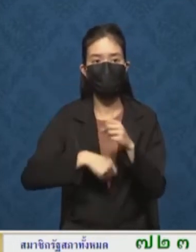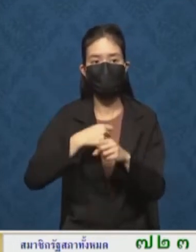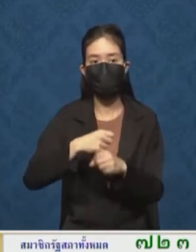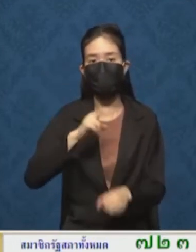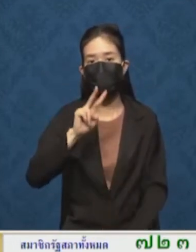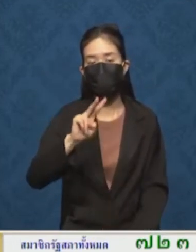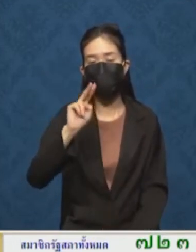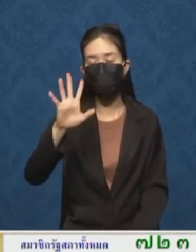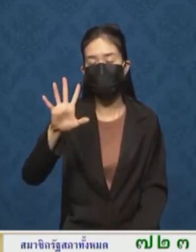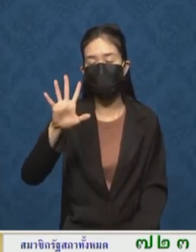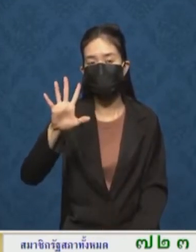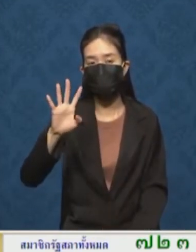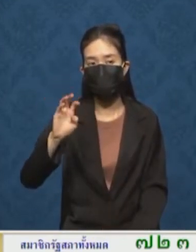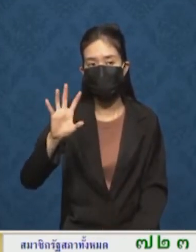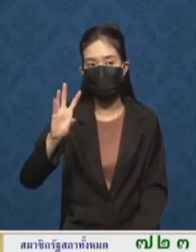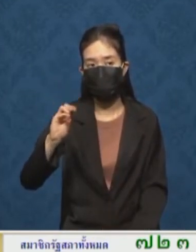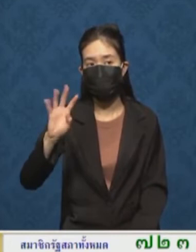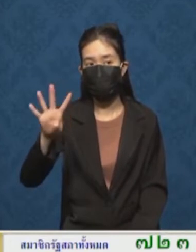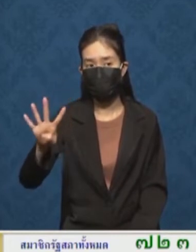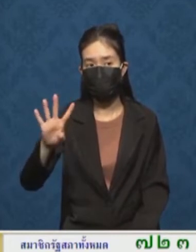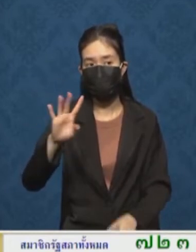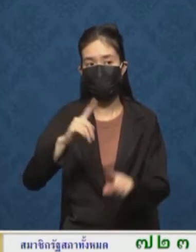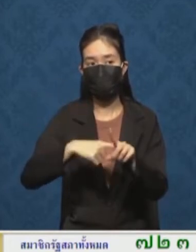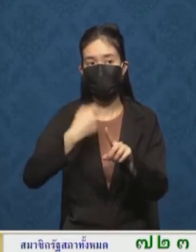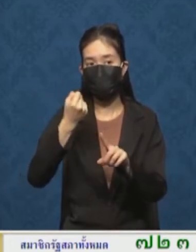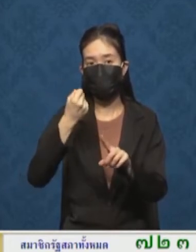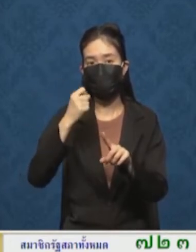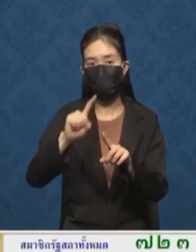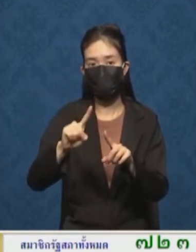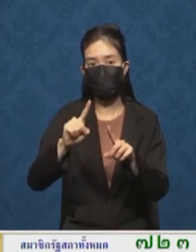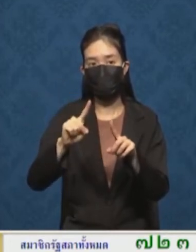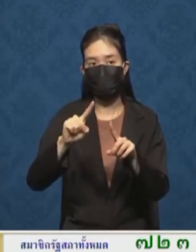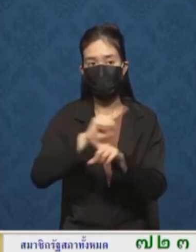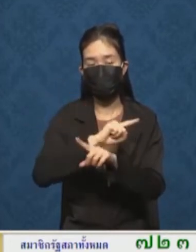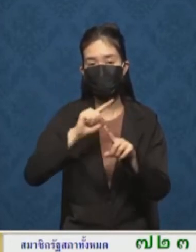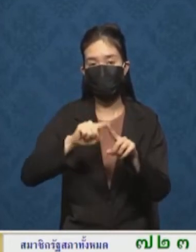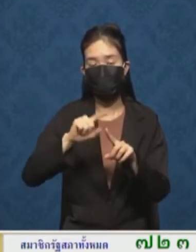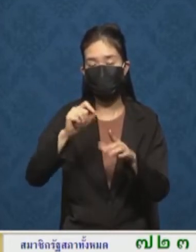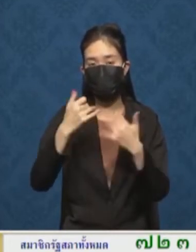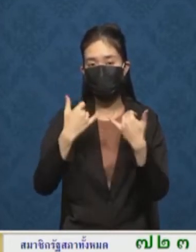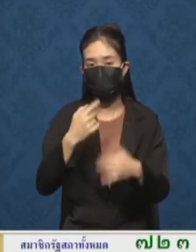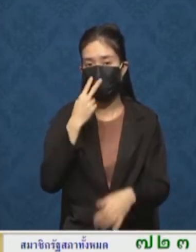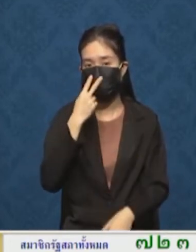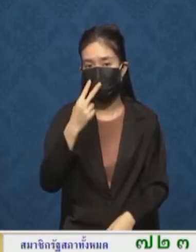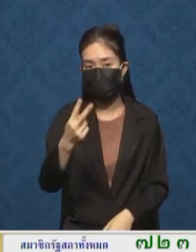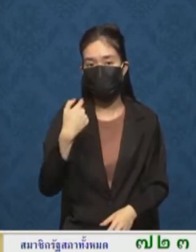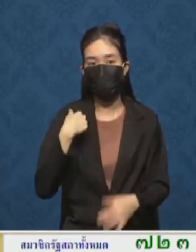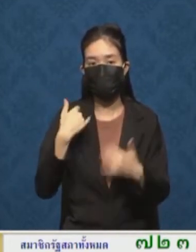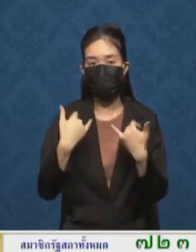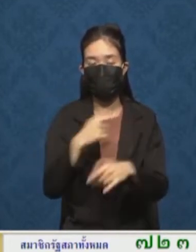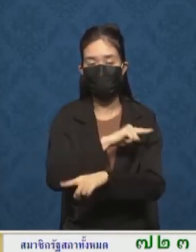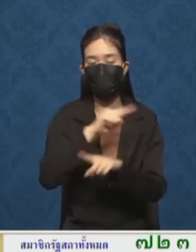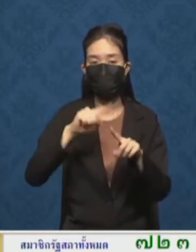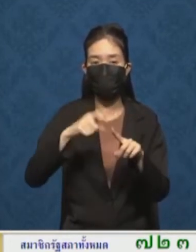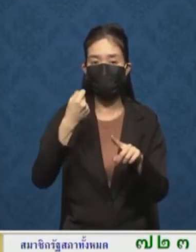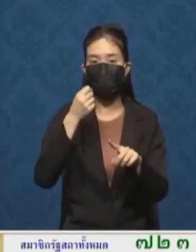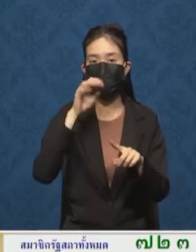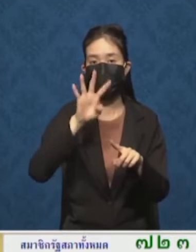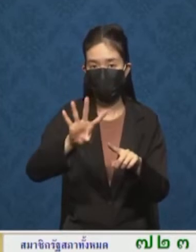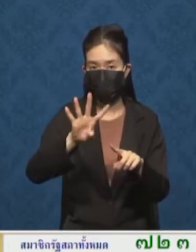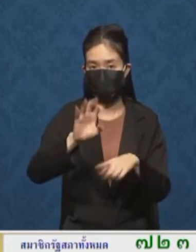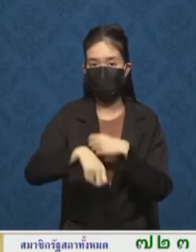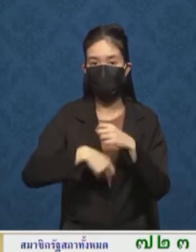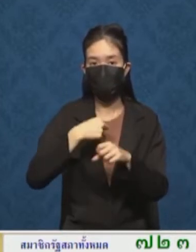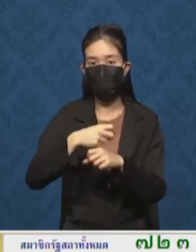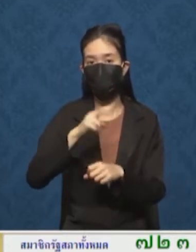ผมจะลอดูคำเรยกสาย ถาับเต็วเป็ไงบ้างอย่นอยน้อยความรนแรงจากวท 14 พิจกายน 2.5.64 Boule